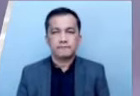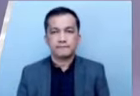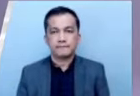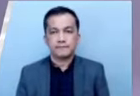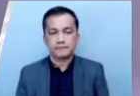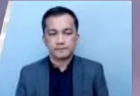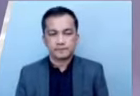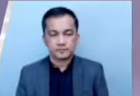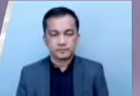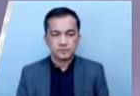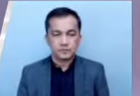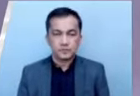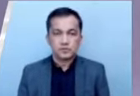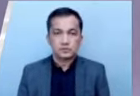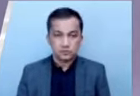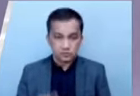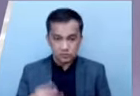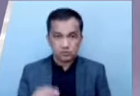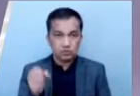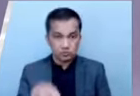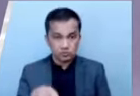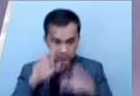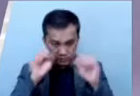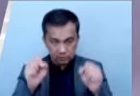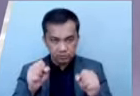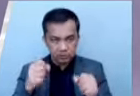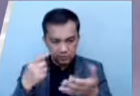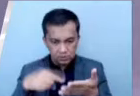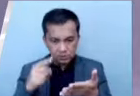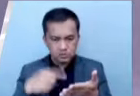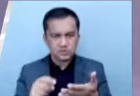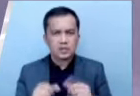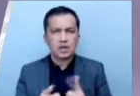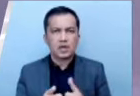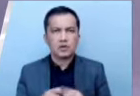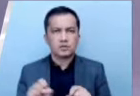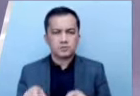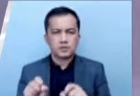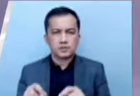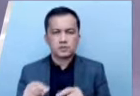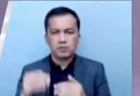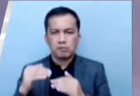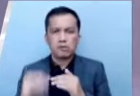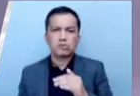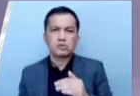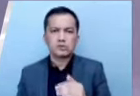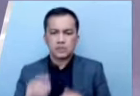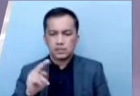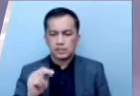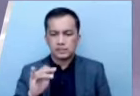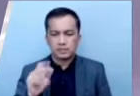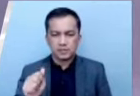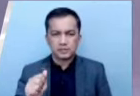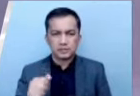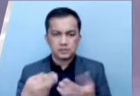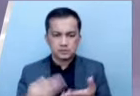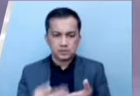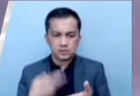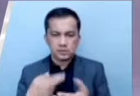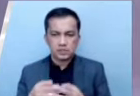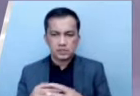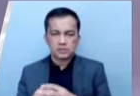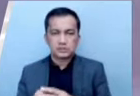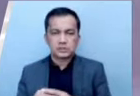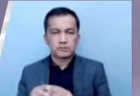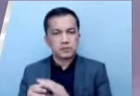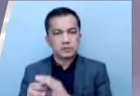Kasunod ng utos ng Pangulo na busisiin kung paano umanong naibenta ng palugi ng NFA ang mga bigas sa ilang pinaburang trader,